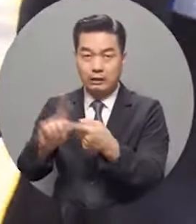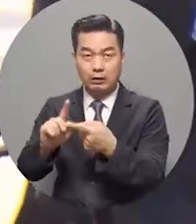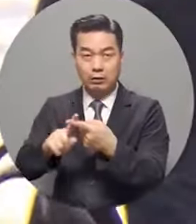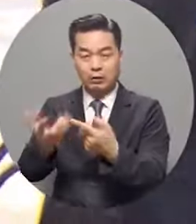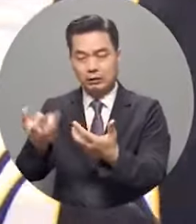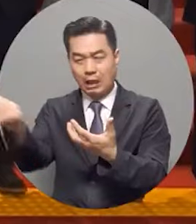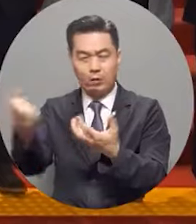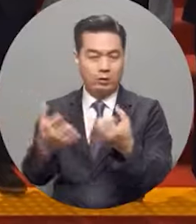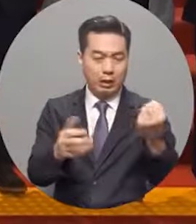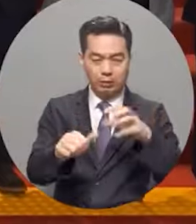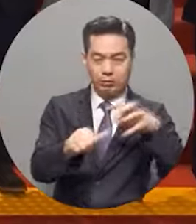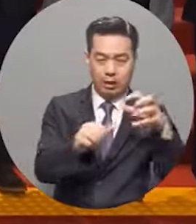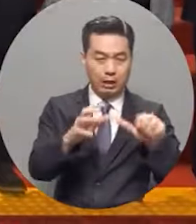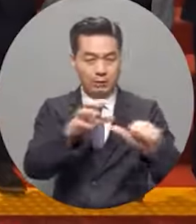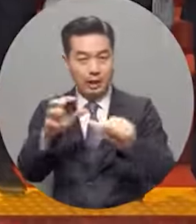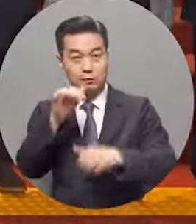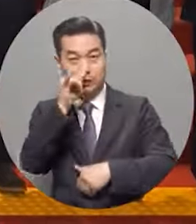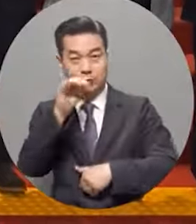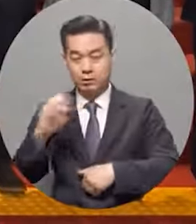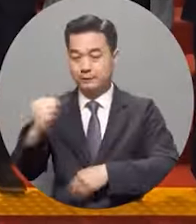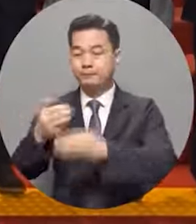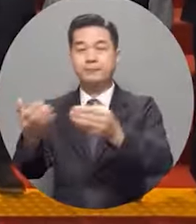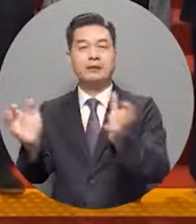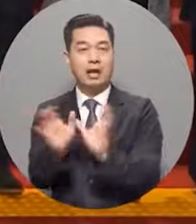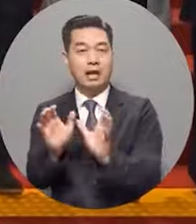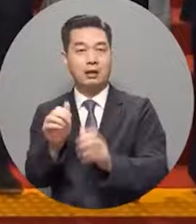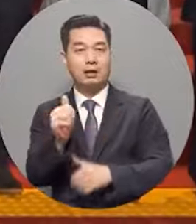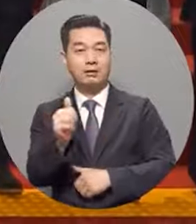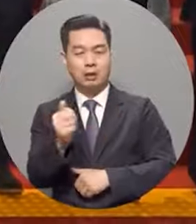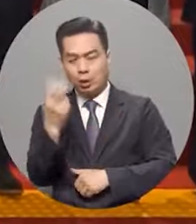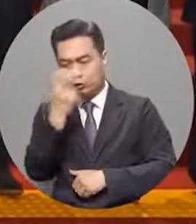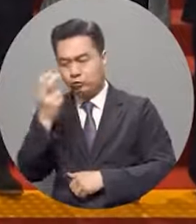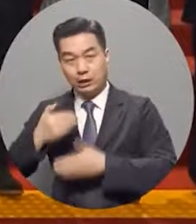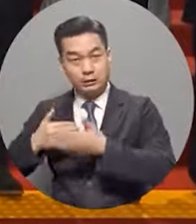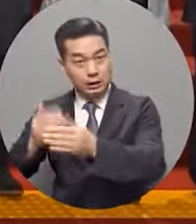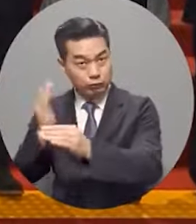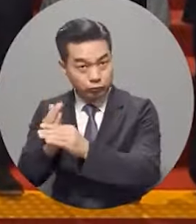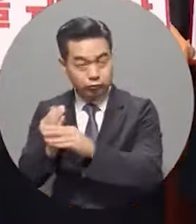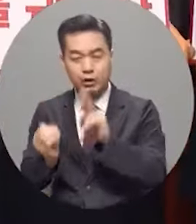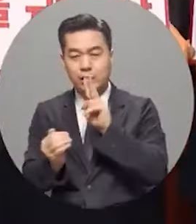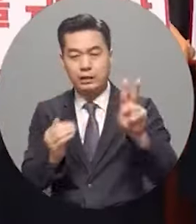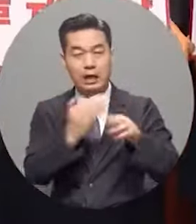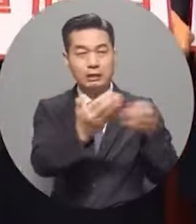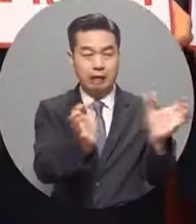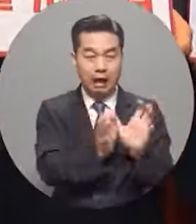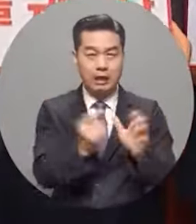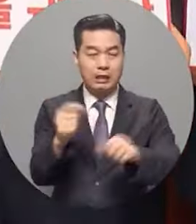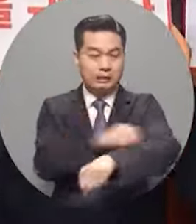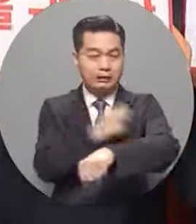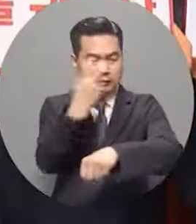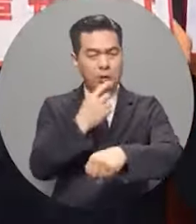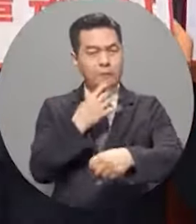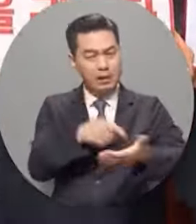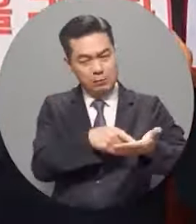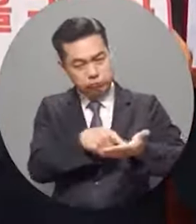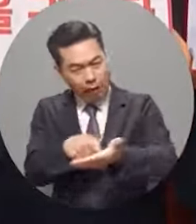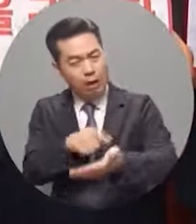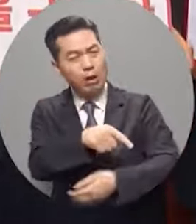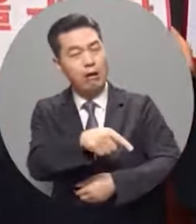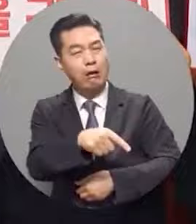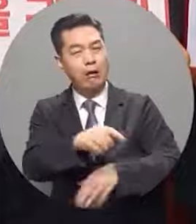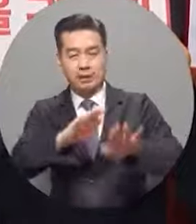이용하고 있습니다. 국민의힘은 한창 수사가 진행 중인데 야당이 특검만 밀어붙인다며 특검 여론